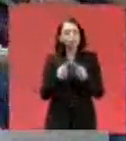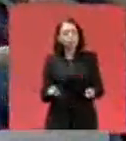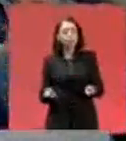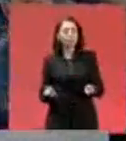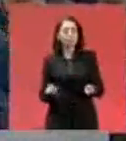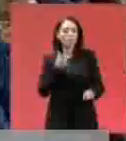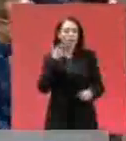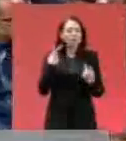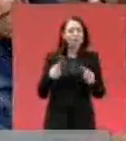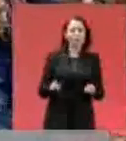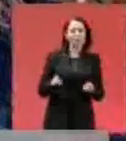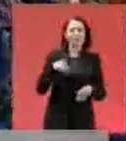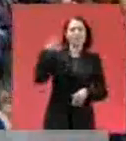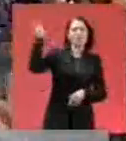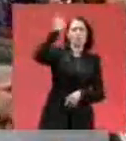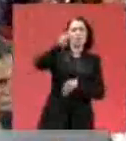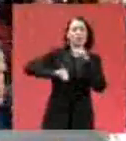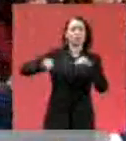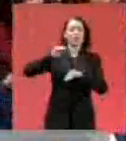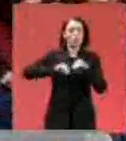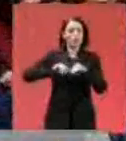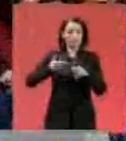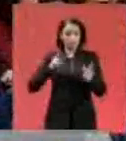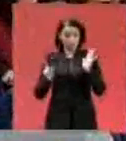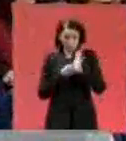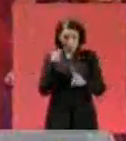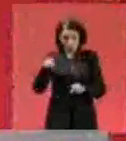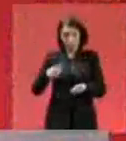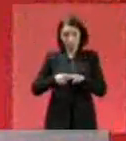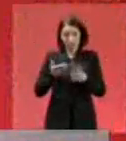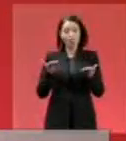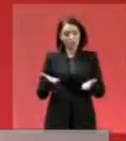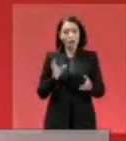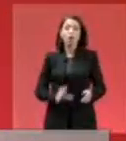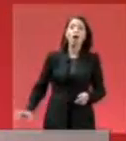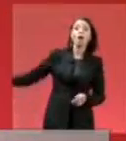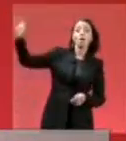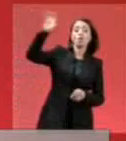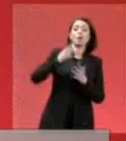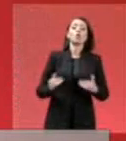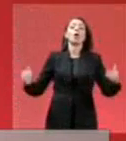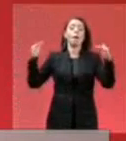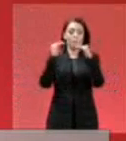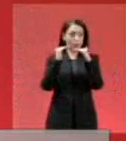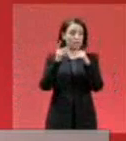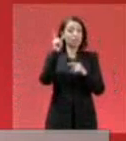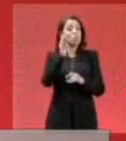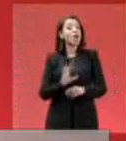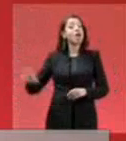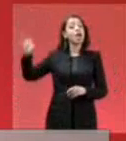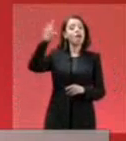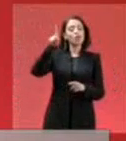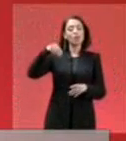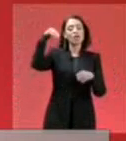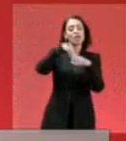ευρωπαϊκές εκλογές. Διότι για πρώτη φορά στη χώρα αλλά και σε πανευρωπαϊκό επίπεδο, σε μια ευρωπαϊκή